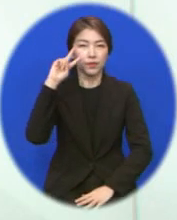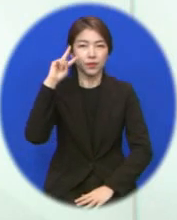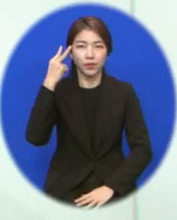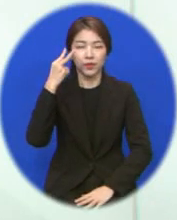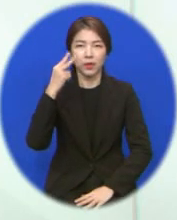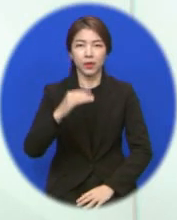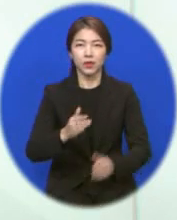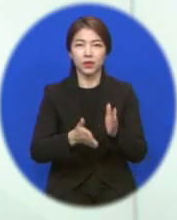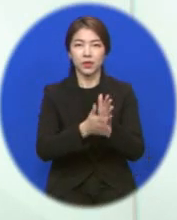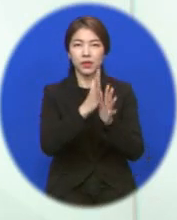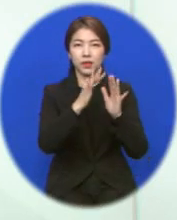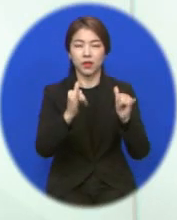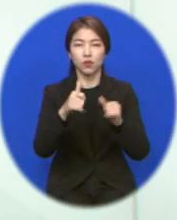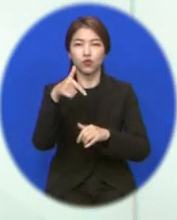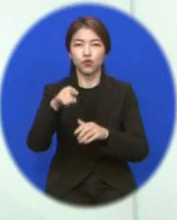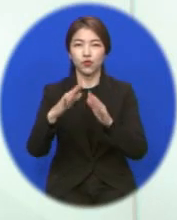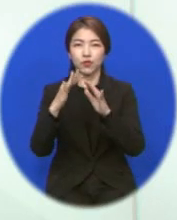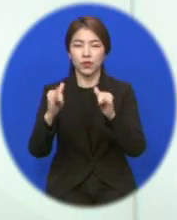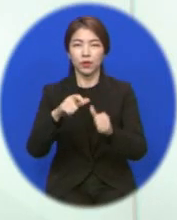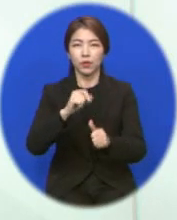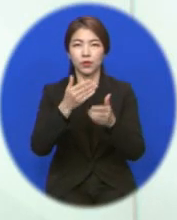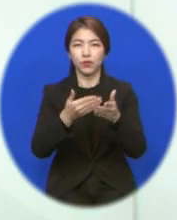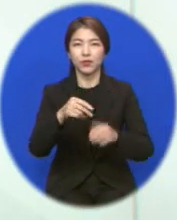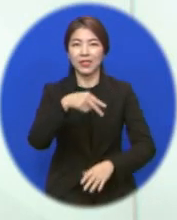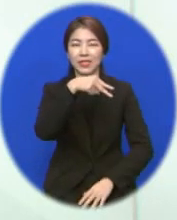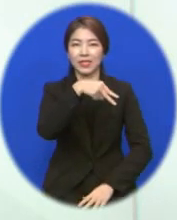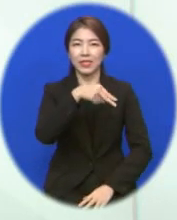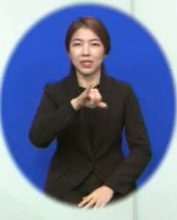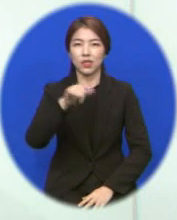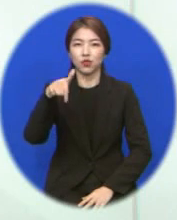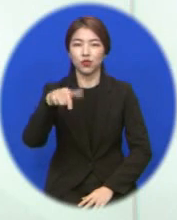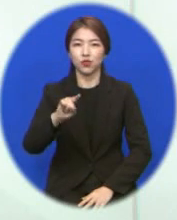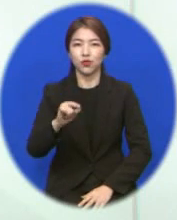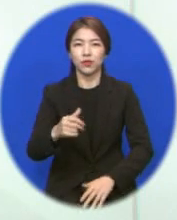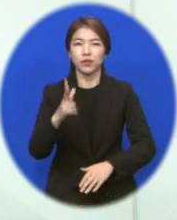시민과 주민들이선출한시의원과구의원들이여당